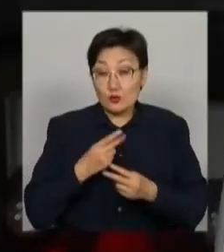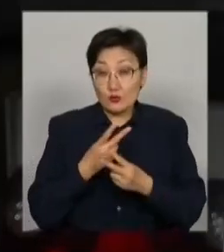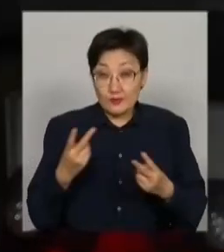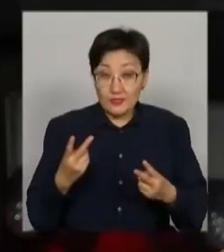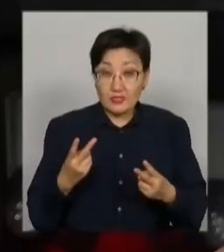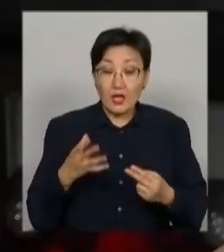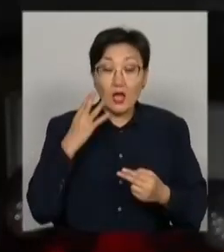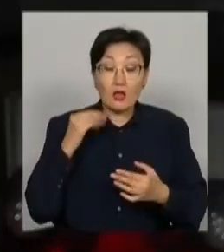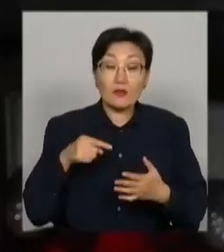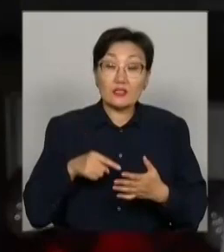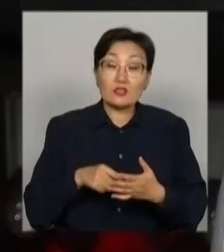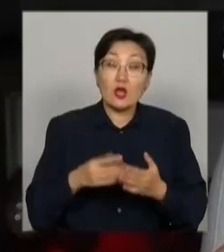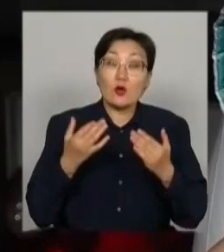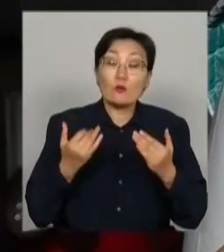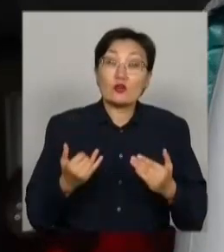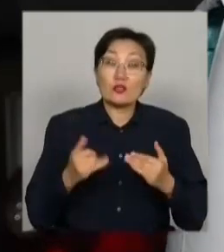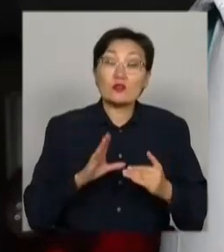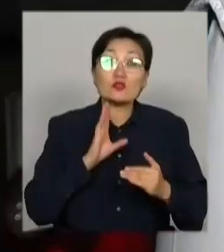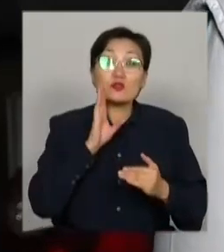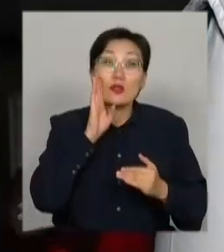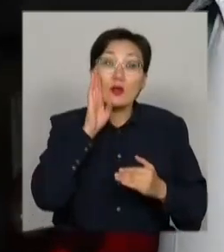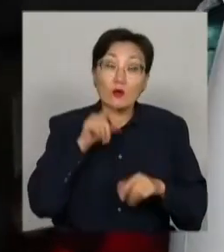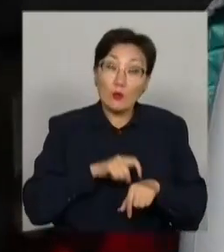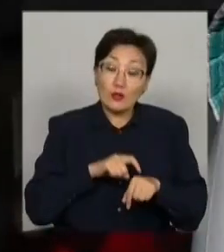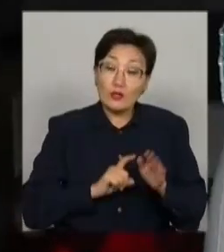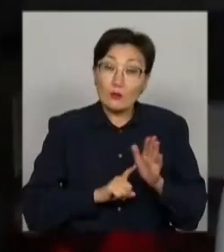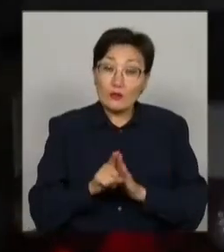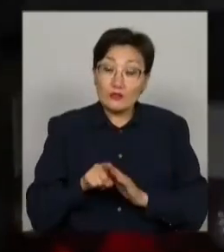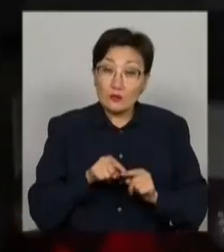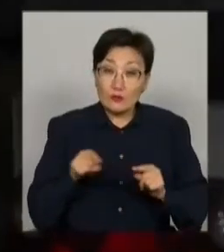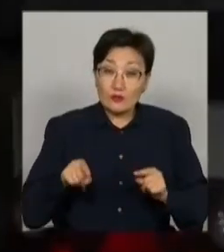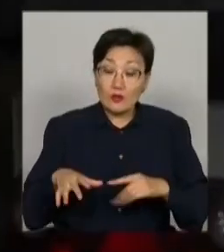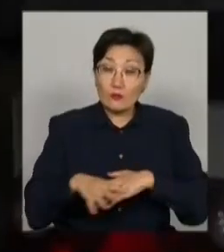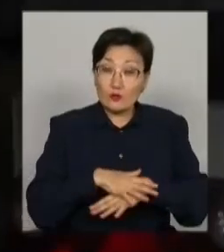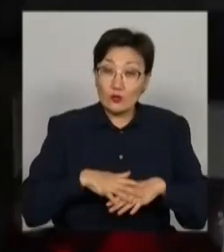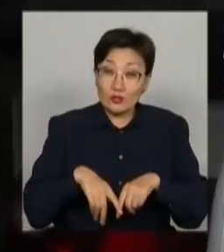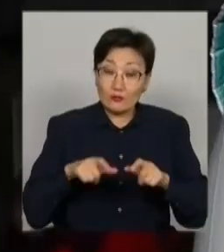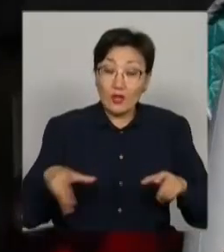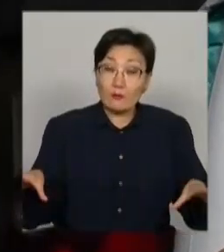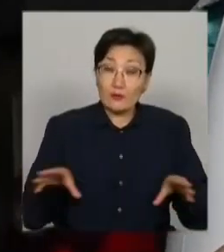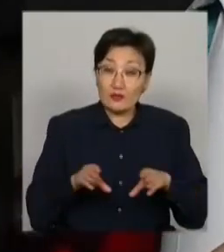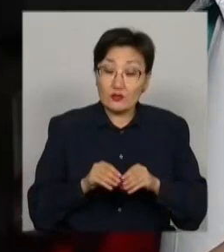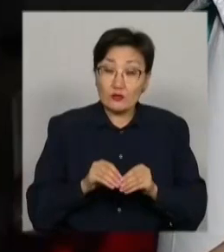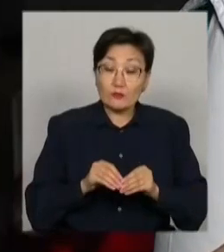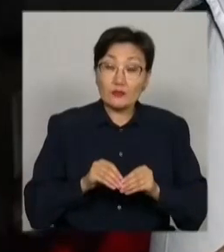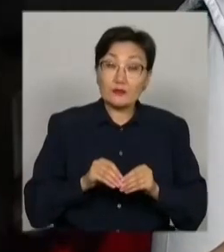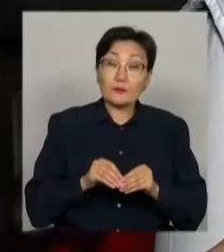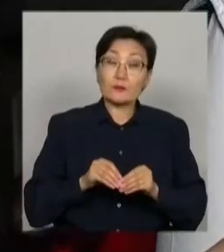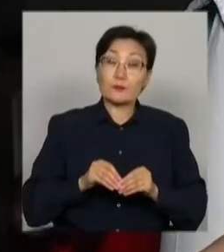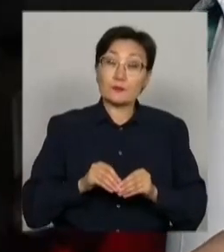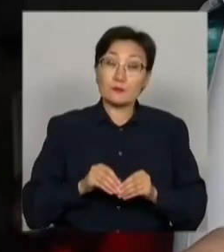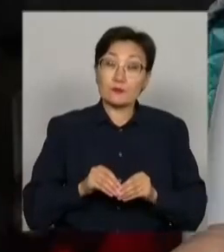отырғандай, Алматы қаласынан да бүгін таңнан бастап бүкіл ел жұрт болып қолдарынан келгенше бүкіл